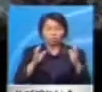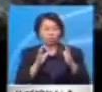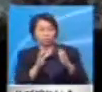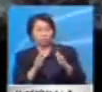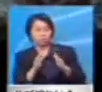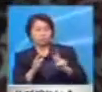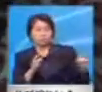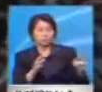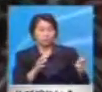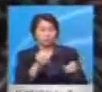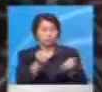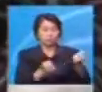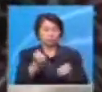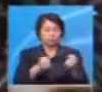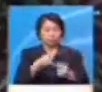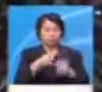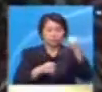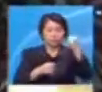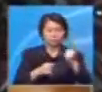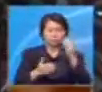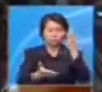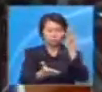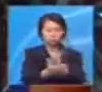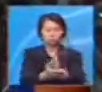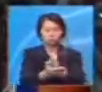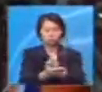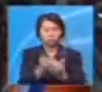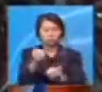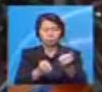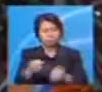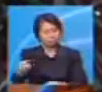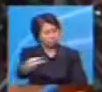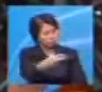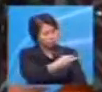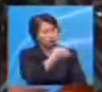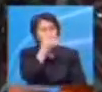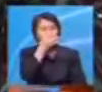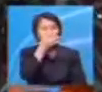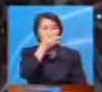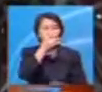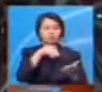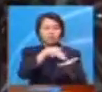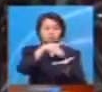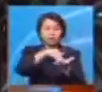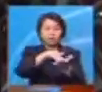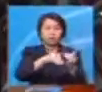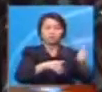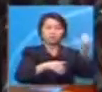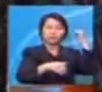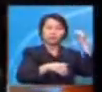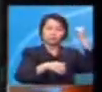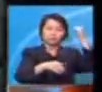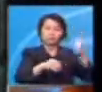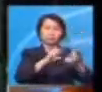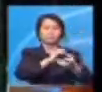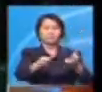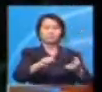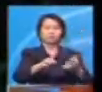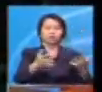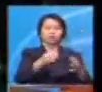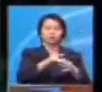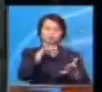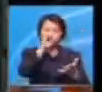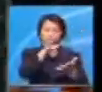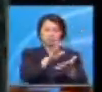Aran dari sebelah kiri pemandu apabila bas diberhentikan pembandu mendapati cermin di bahagian Tengah dan belakang bas pecah serta retak